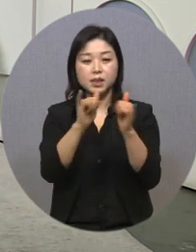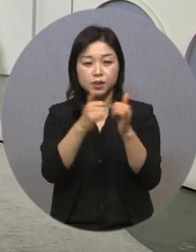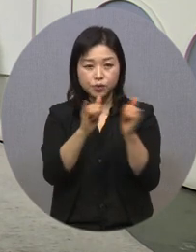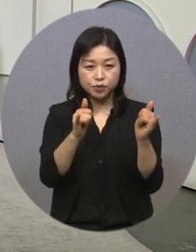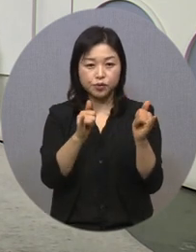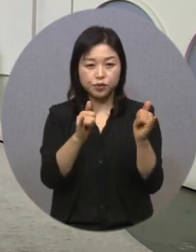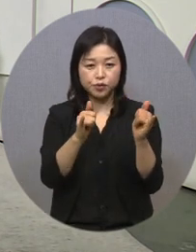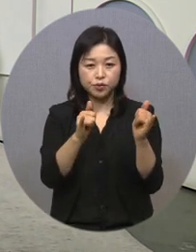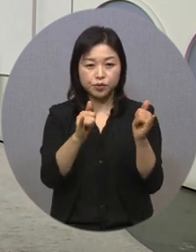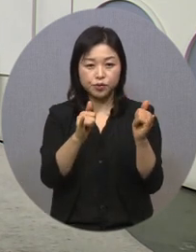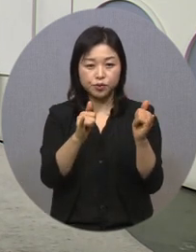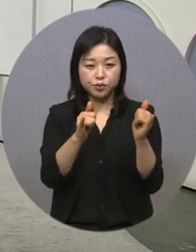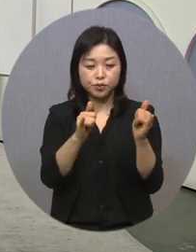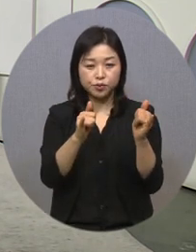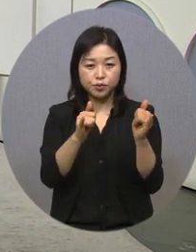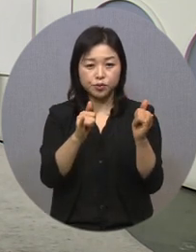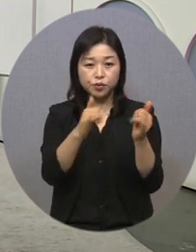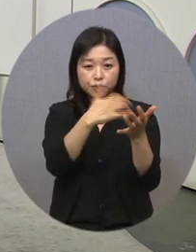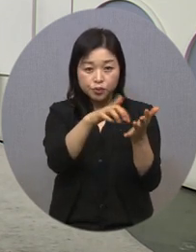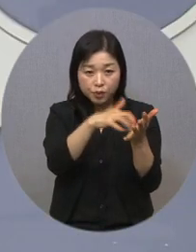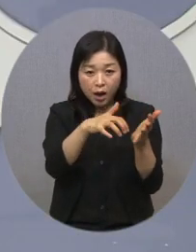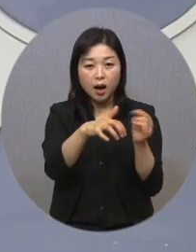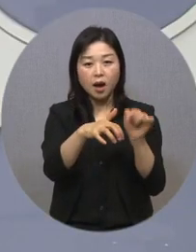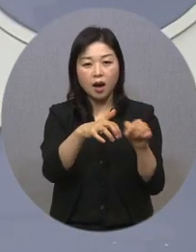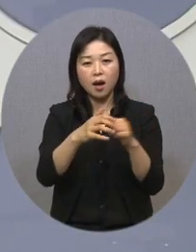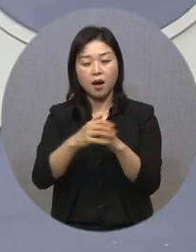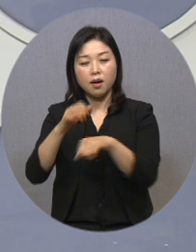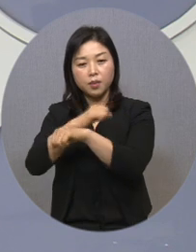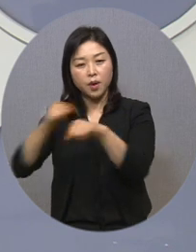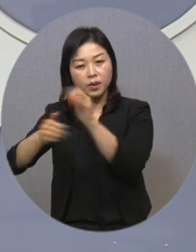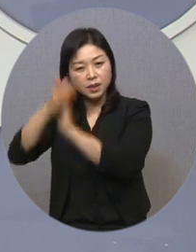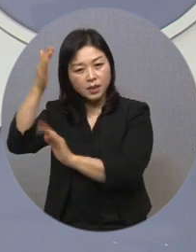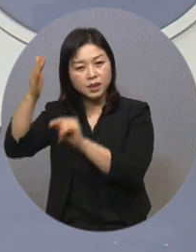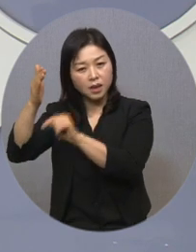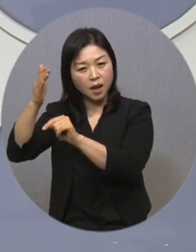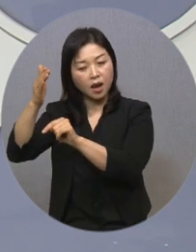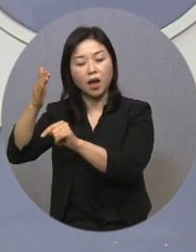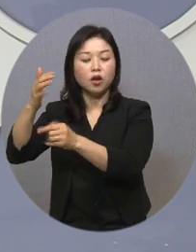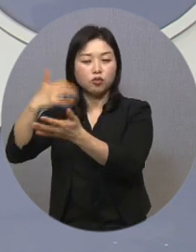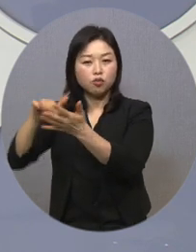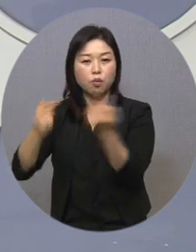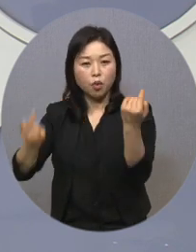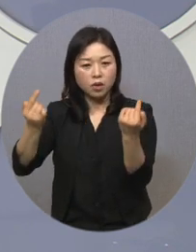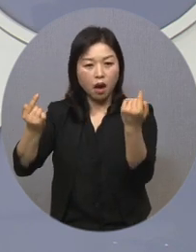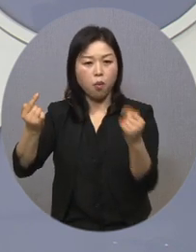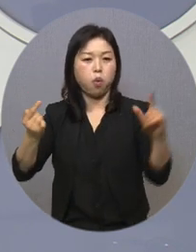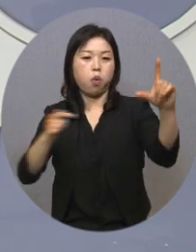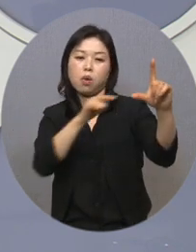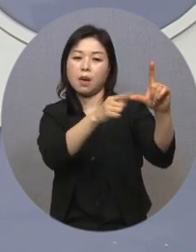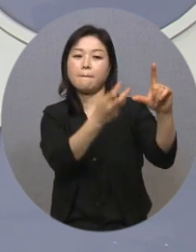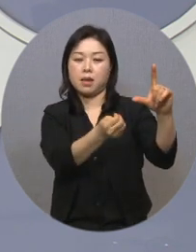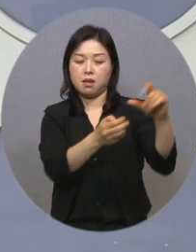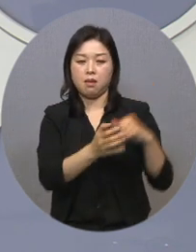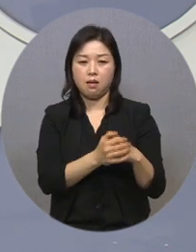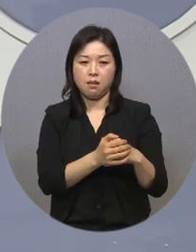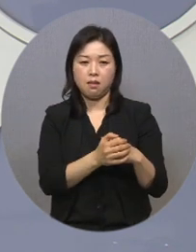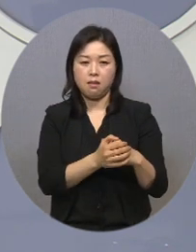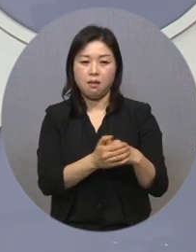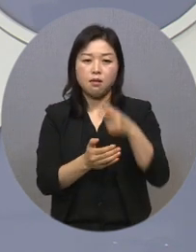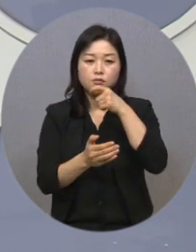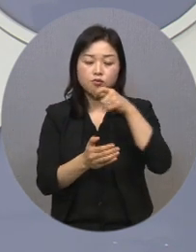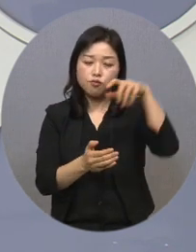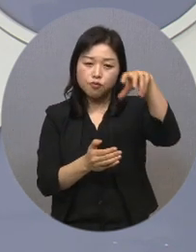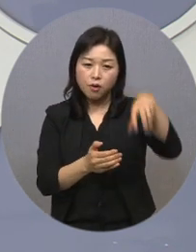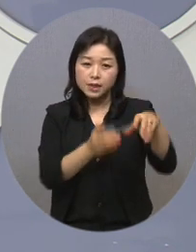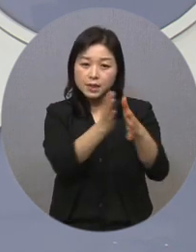인구를 역전하는 역전 현상이 발생하고 있습니다. 그것을 수원시를 기준으로 말씀을 드리면 수원시가